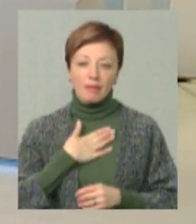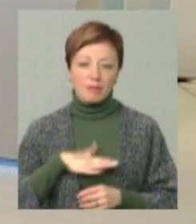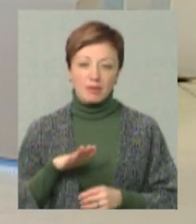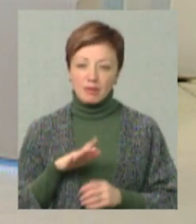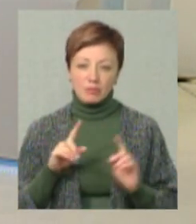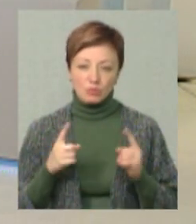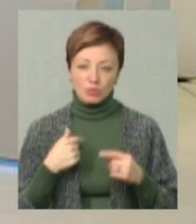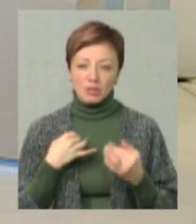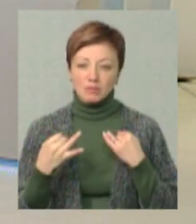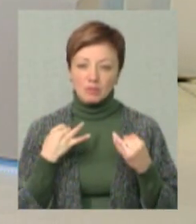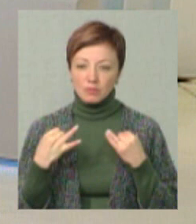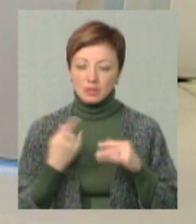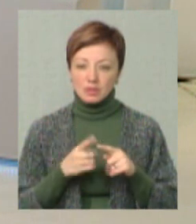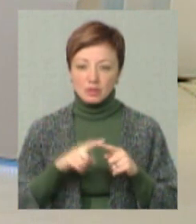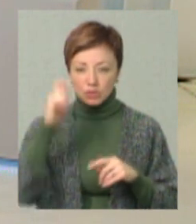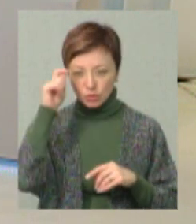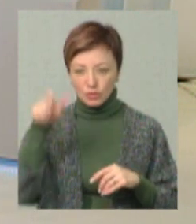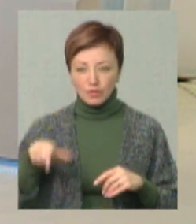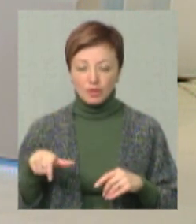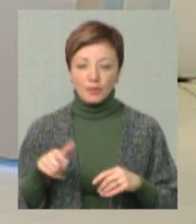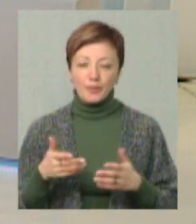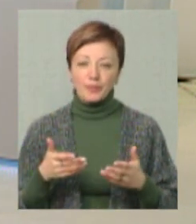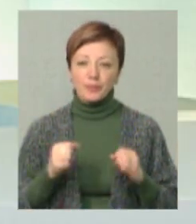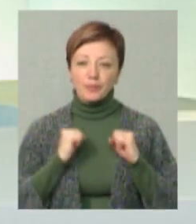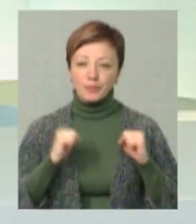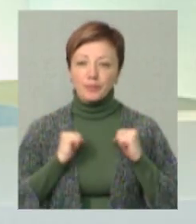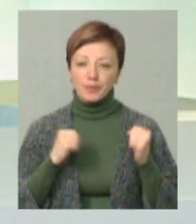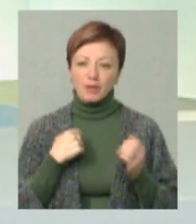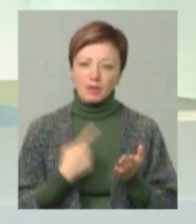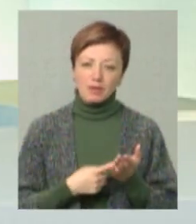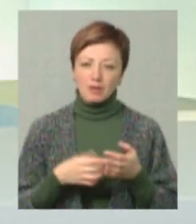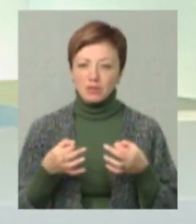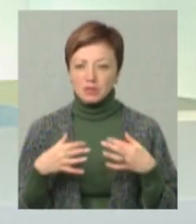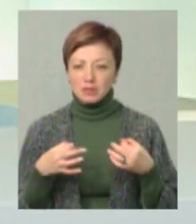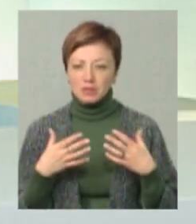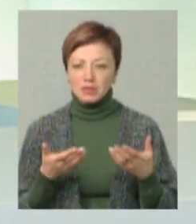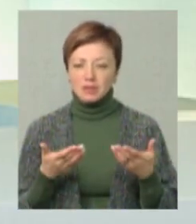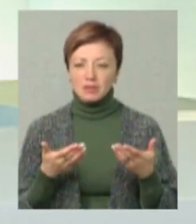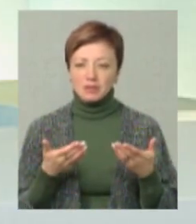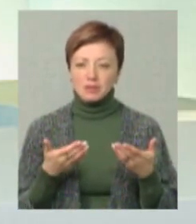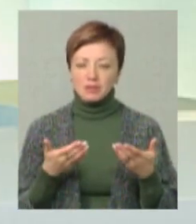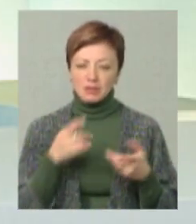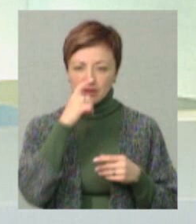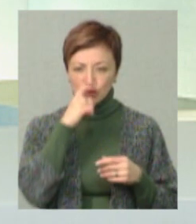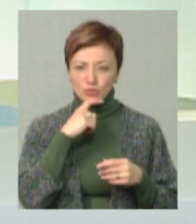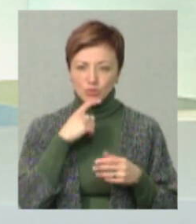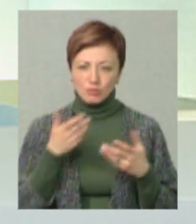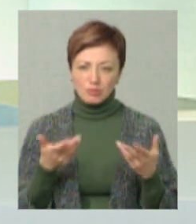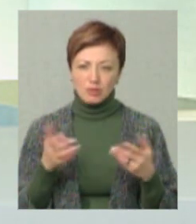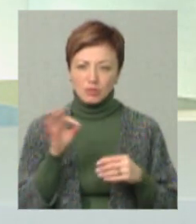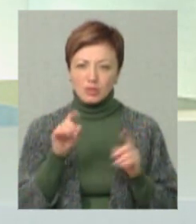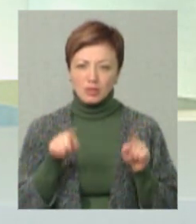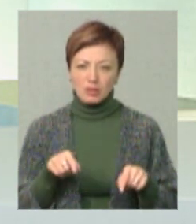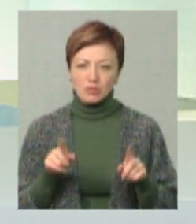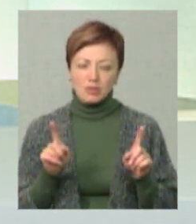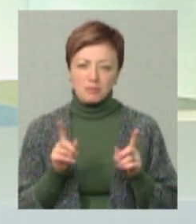неприємно дуже. Я спілкувався з цим чоловіком. Чоловік намагався мені щось розказати абсолютно незрозуміле про те,